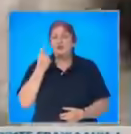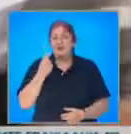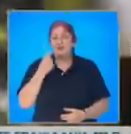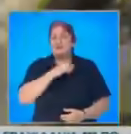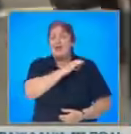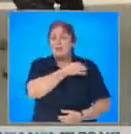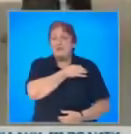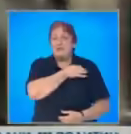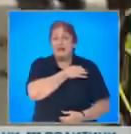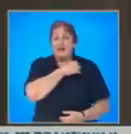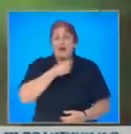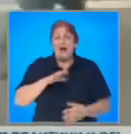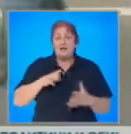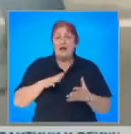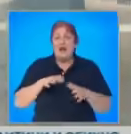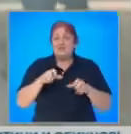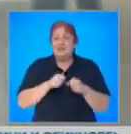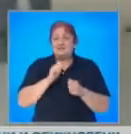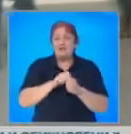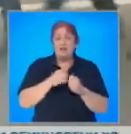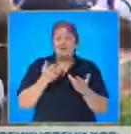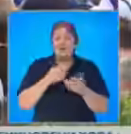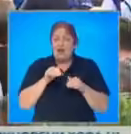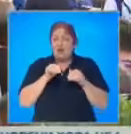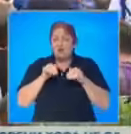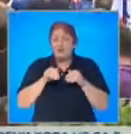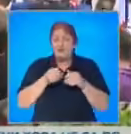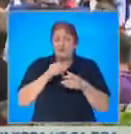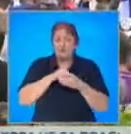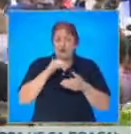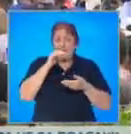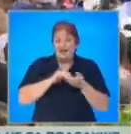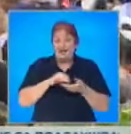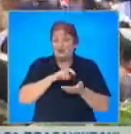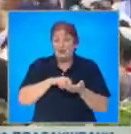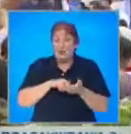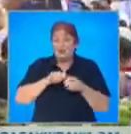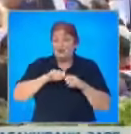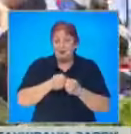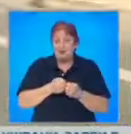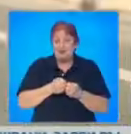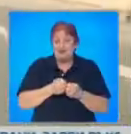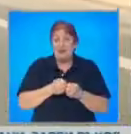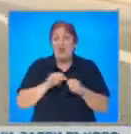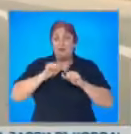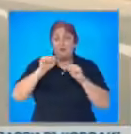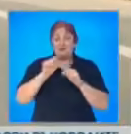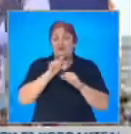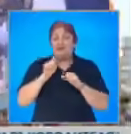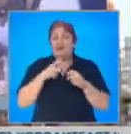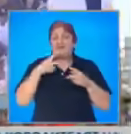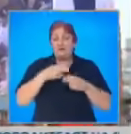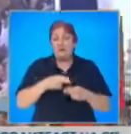души са се имунизирали. А макар и властите да направиха някои отстъпки, включително намаляване на глобите за нарушителите, протестите не